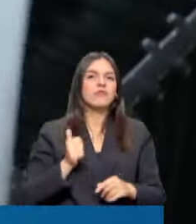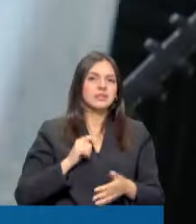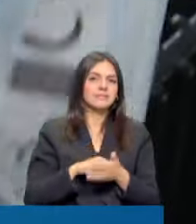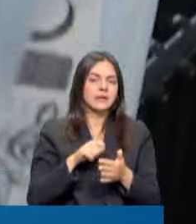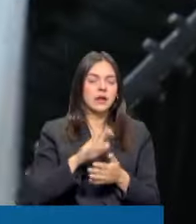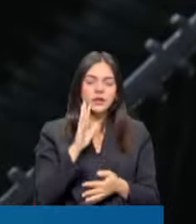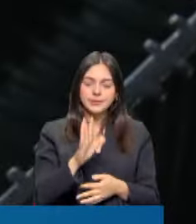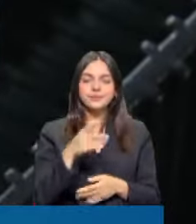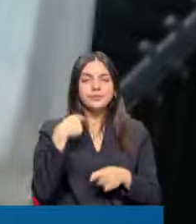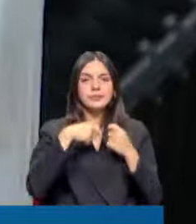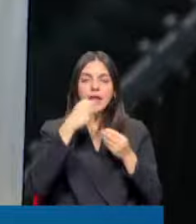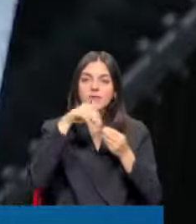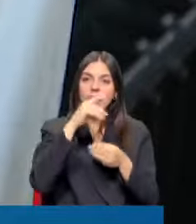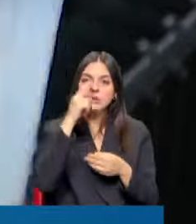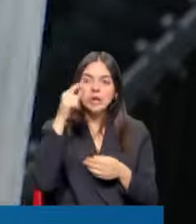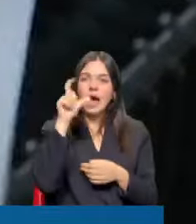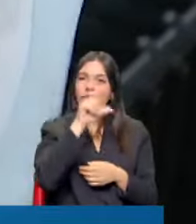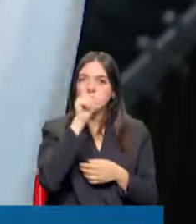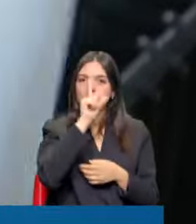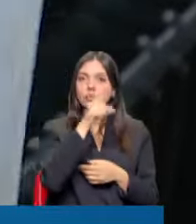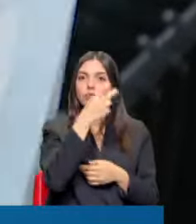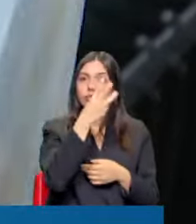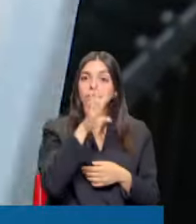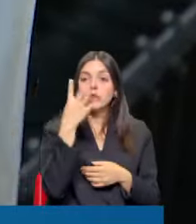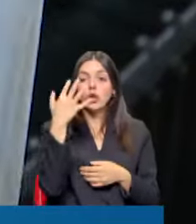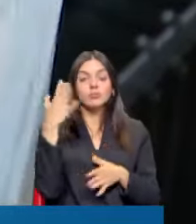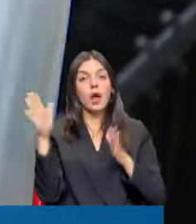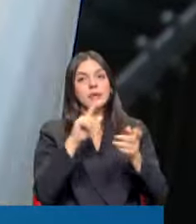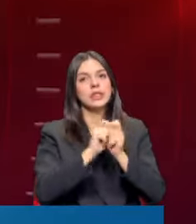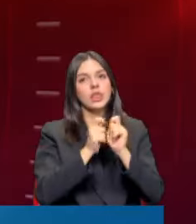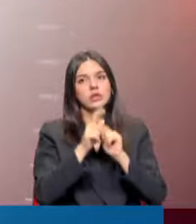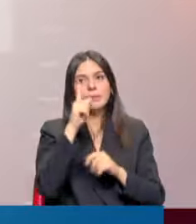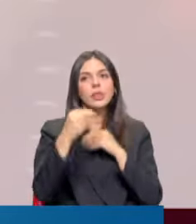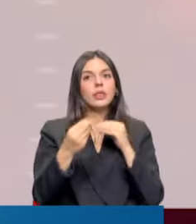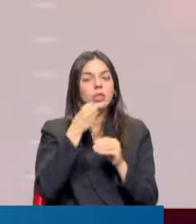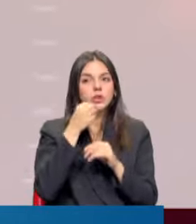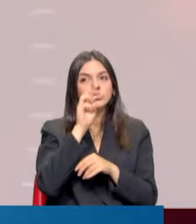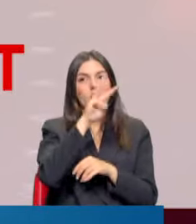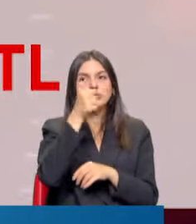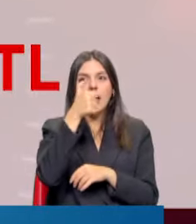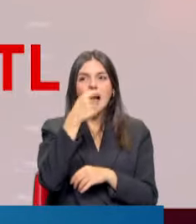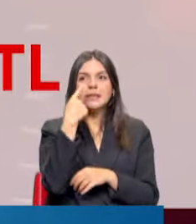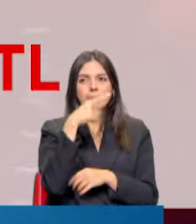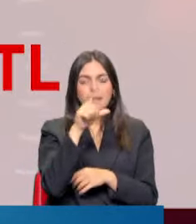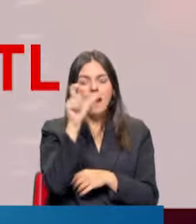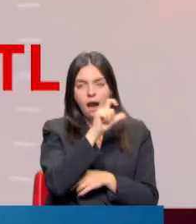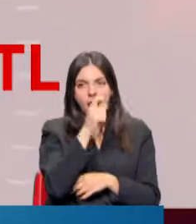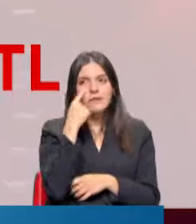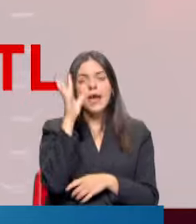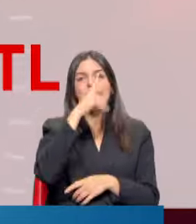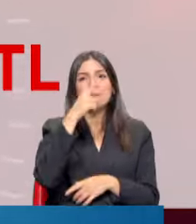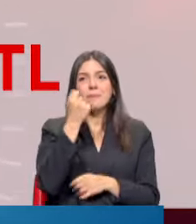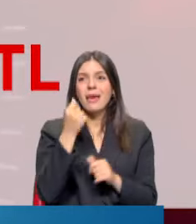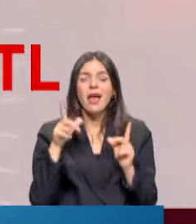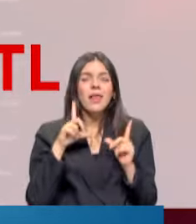Bankalarda faiz oranları aylık %3 ile 4,5 arasında değişiyor. Örneğin bir tüketici 36 ay vadeli 50 bin lira